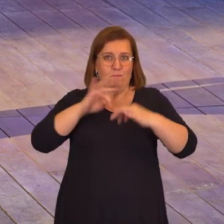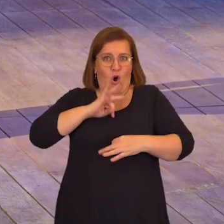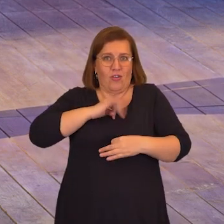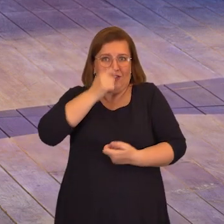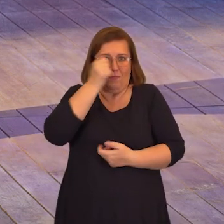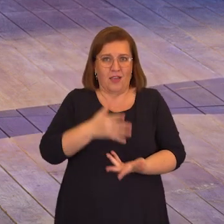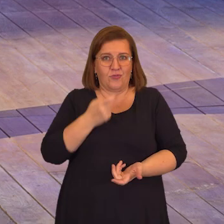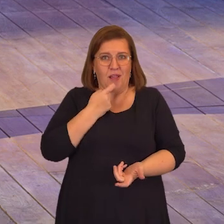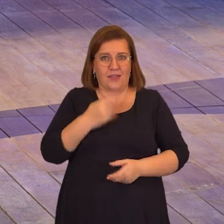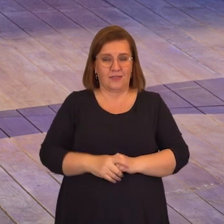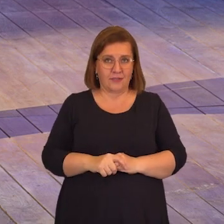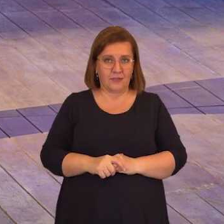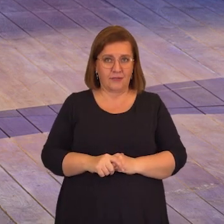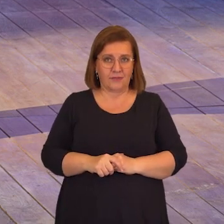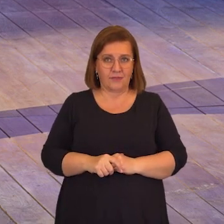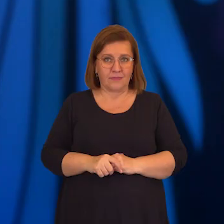wytworzyli.